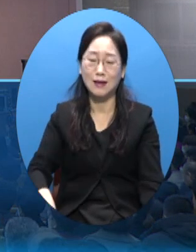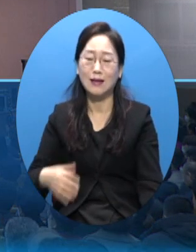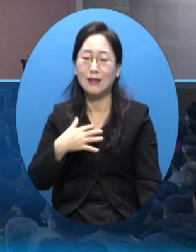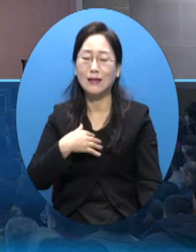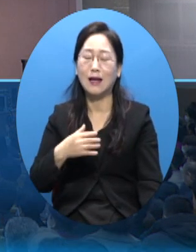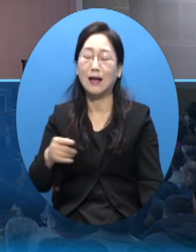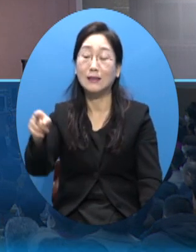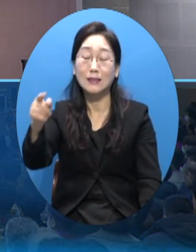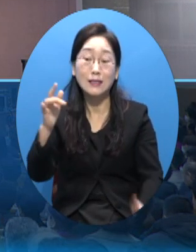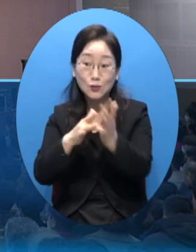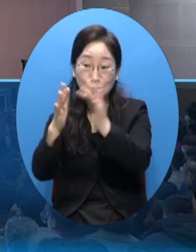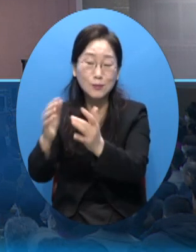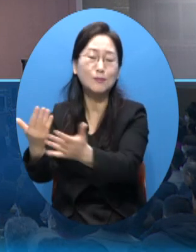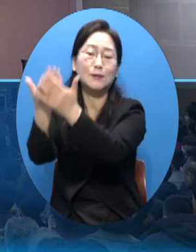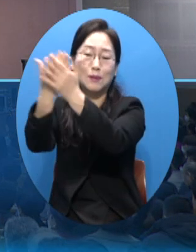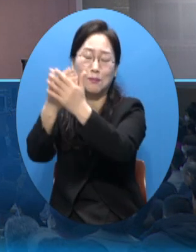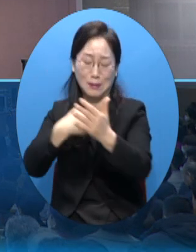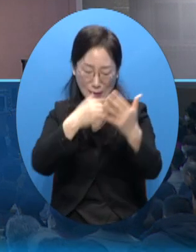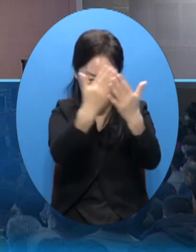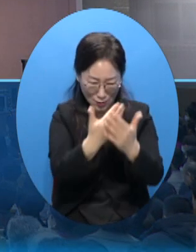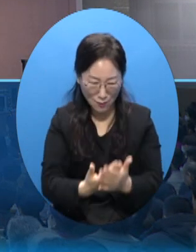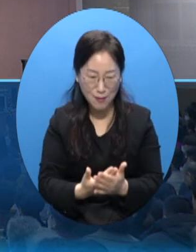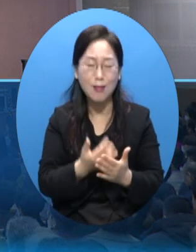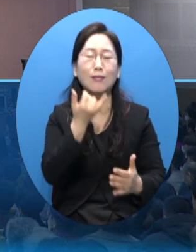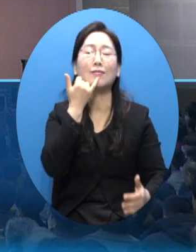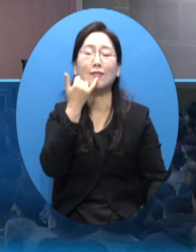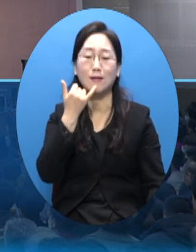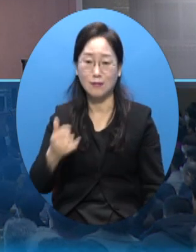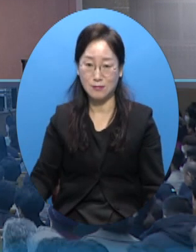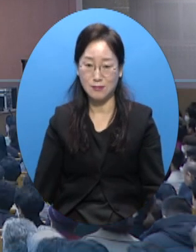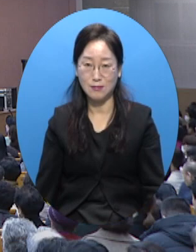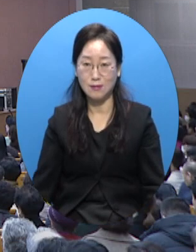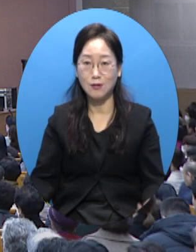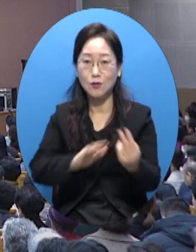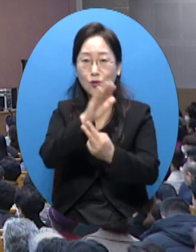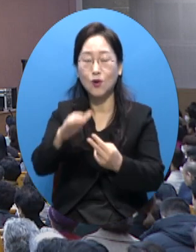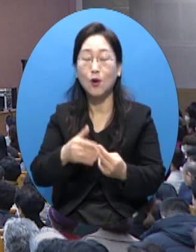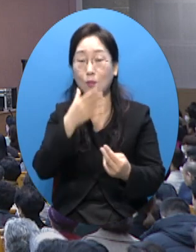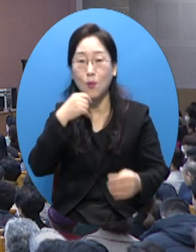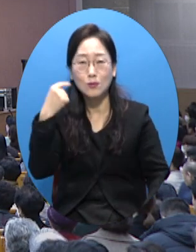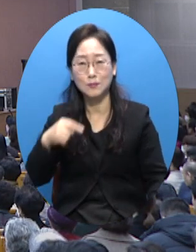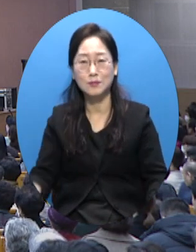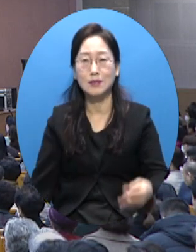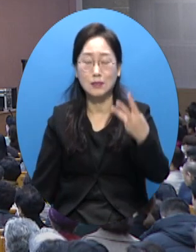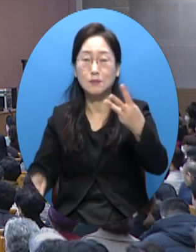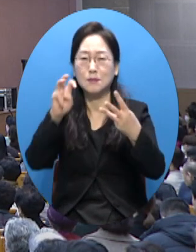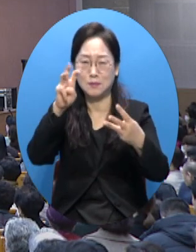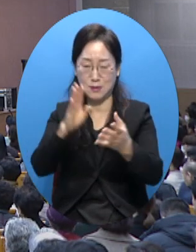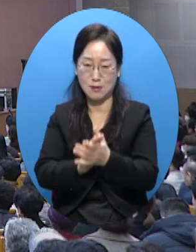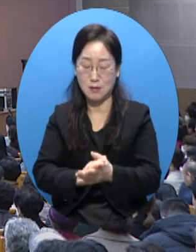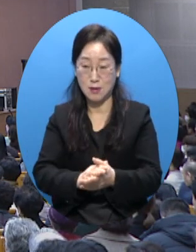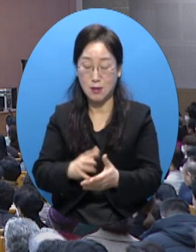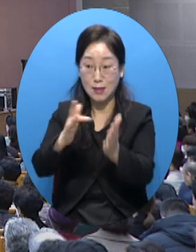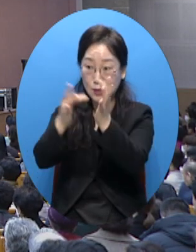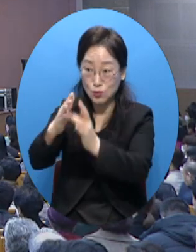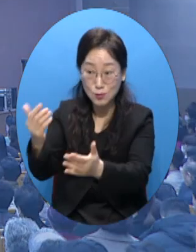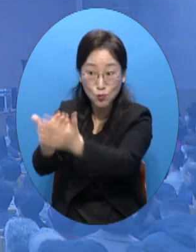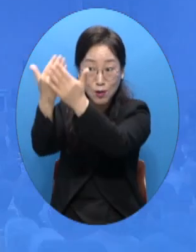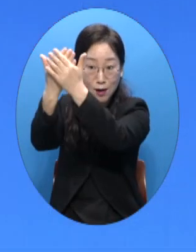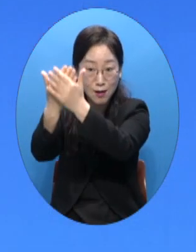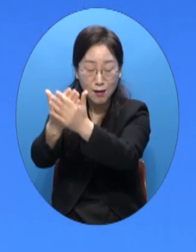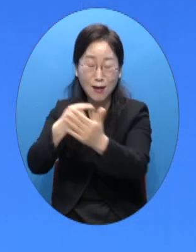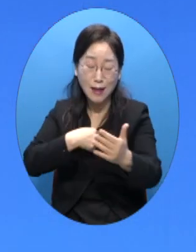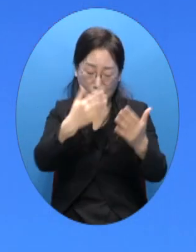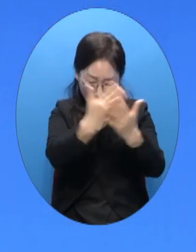나는 하야 하리라 하니라 요한복음 3장 3절 보니까 그는 하야 하겠고 나는 수하야